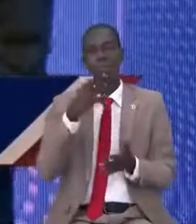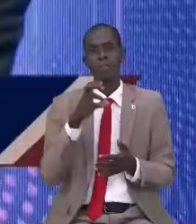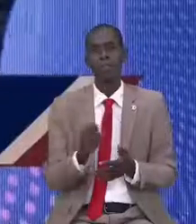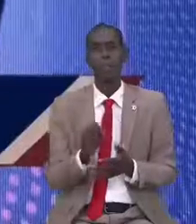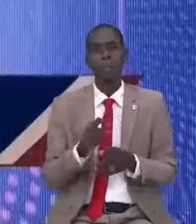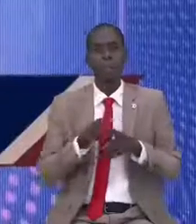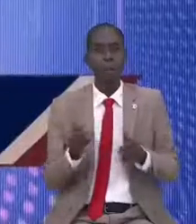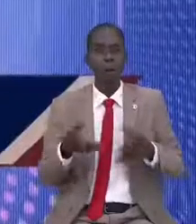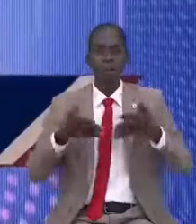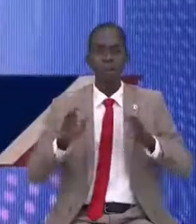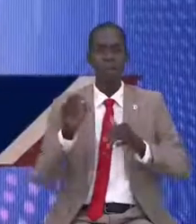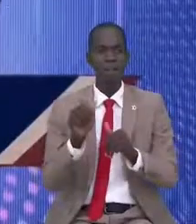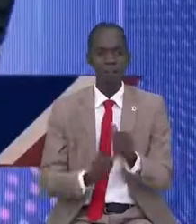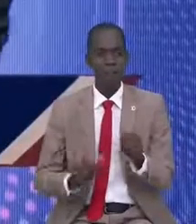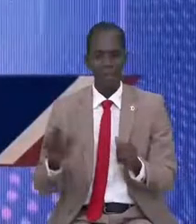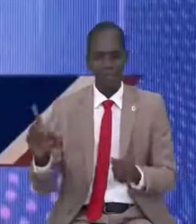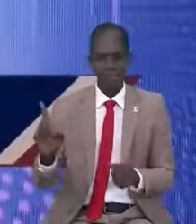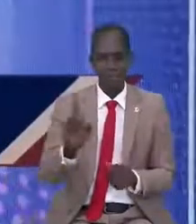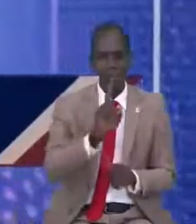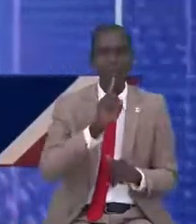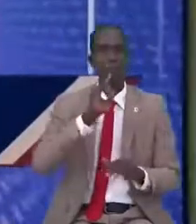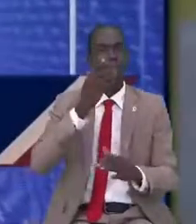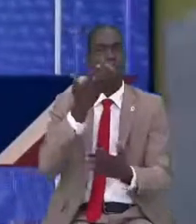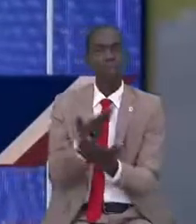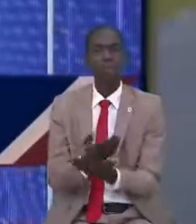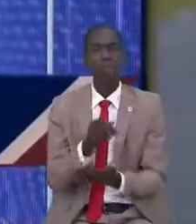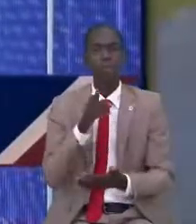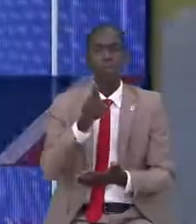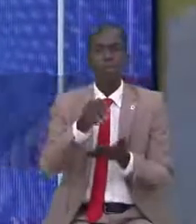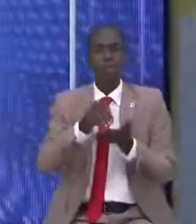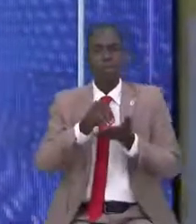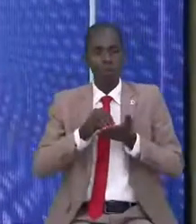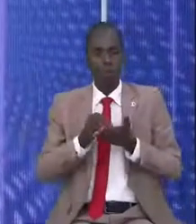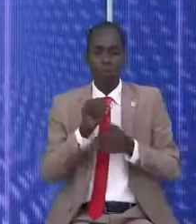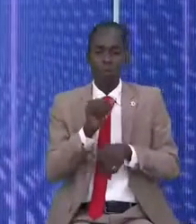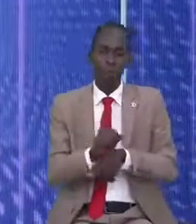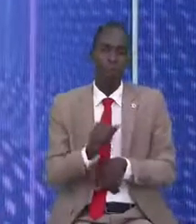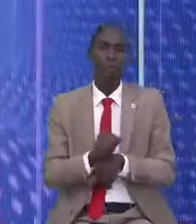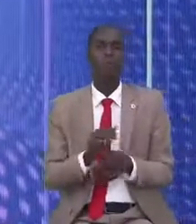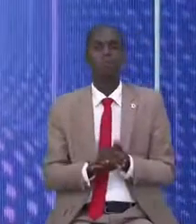Que chacun examine ses propres œuvres.